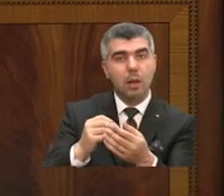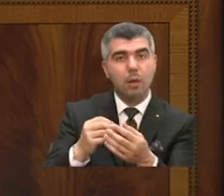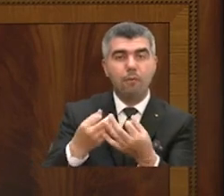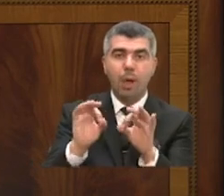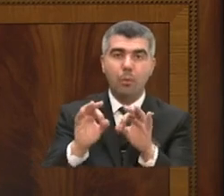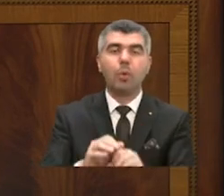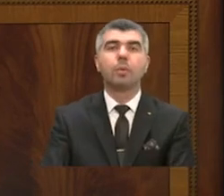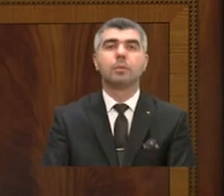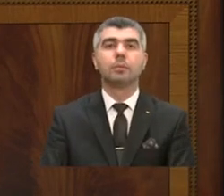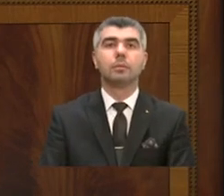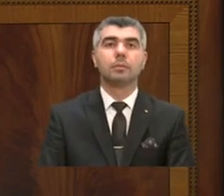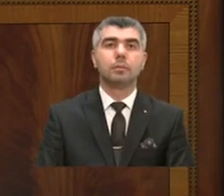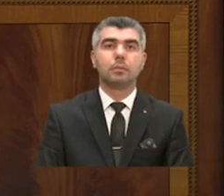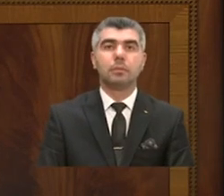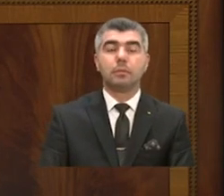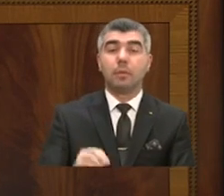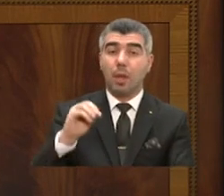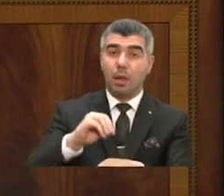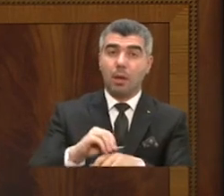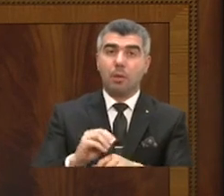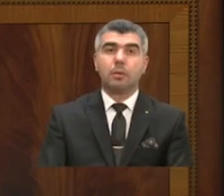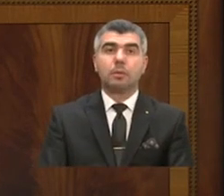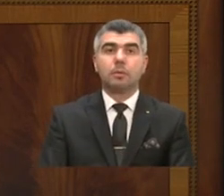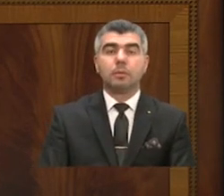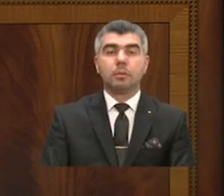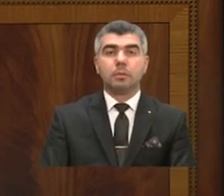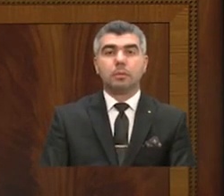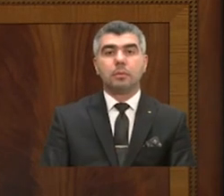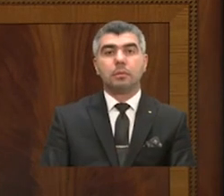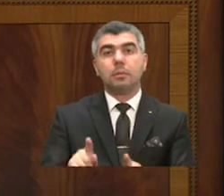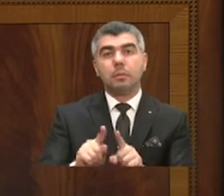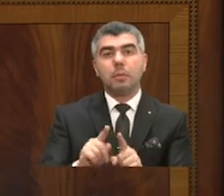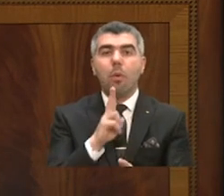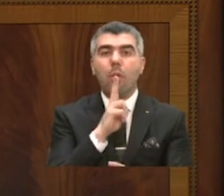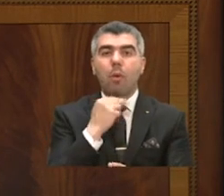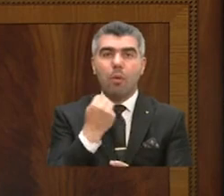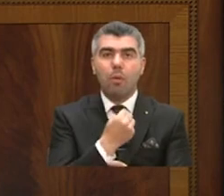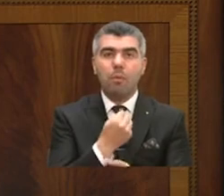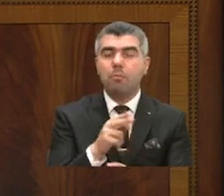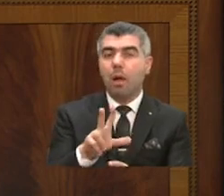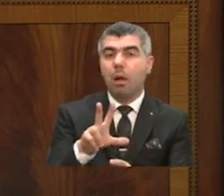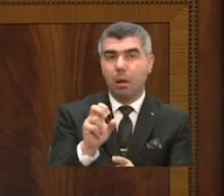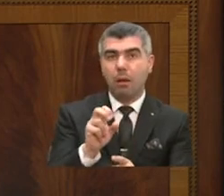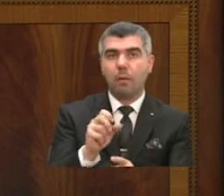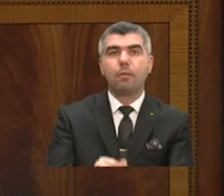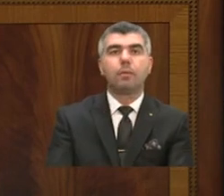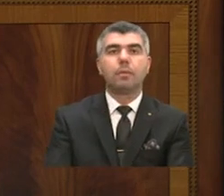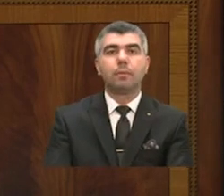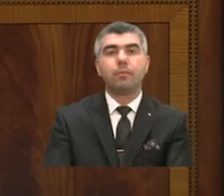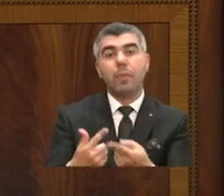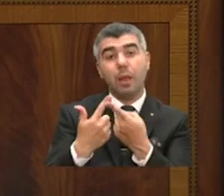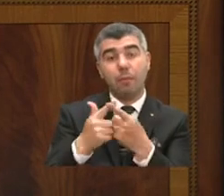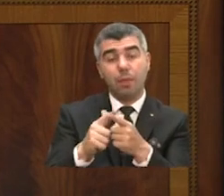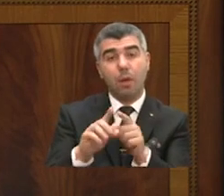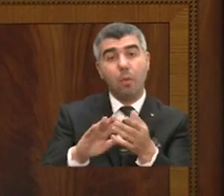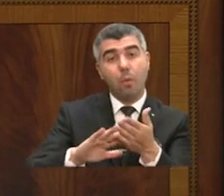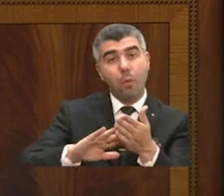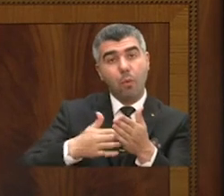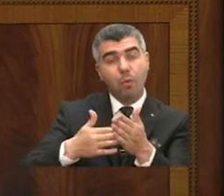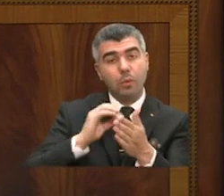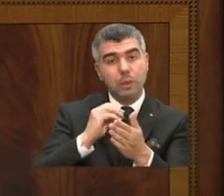من عند المتبرعين. من جهة أخرى، فإننا في الحكومة ندرك أن تعزيز قدرات المنظومة الصحية